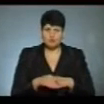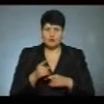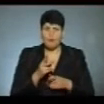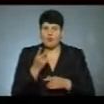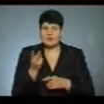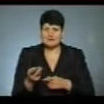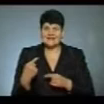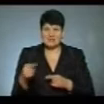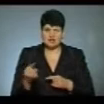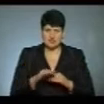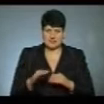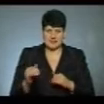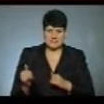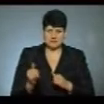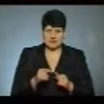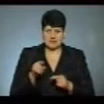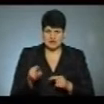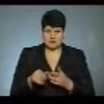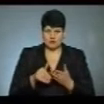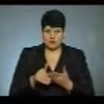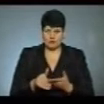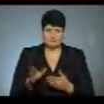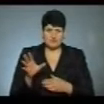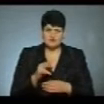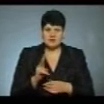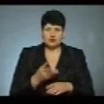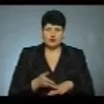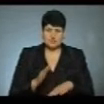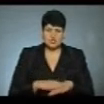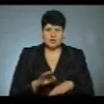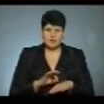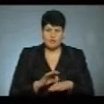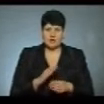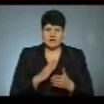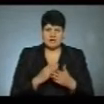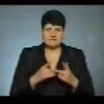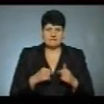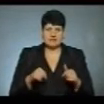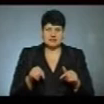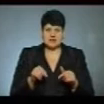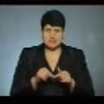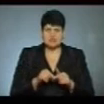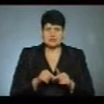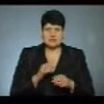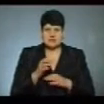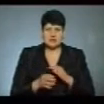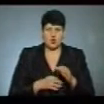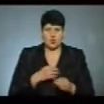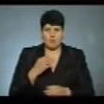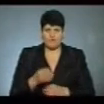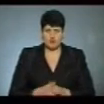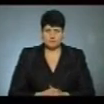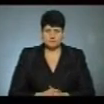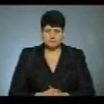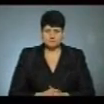положити інших дітей і забезпечити їм належну допомогу. Всі, хто є тяжкі хворі, знаходяться в відділеннях лікарні цілодобово.